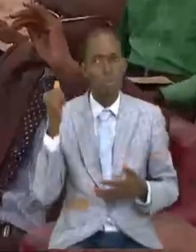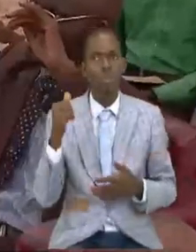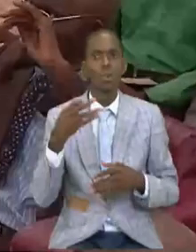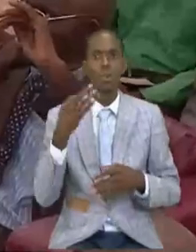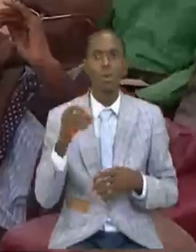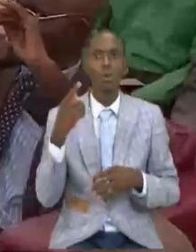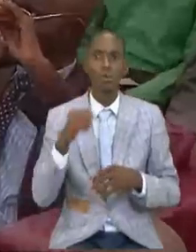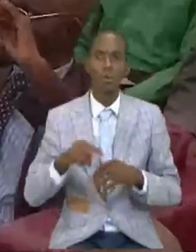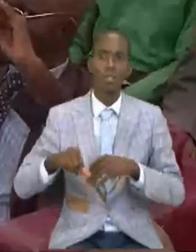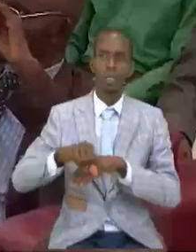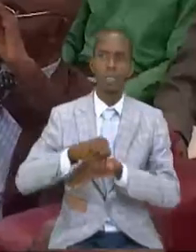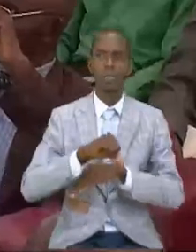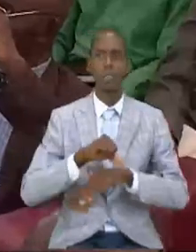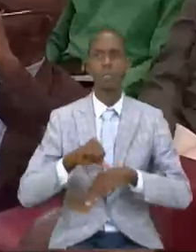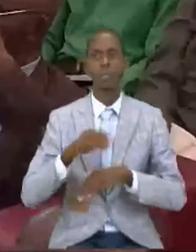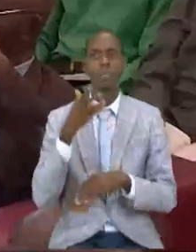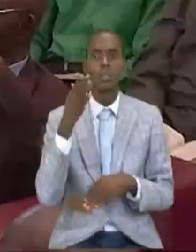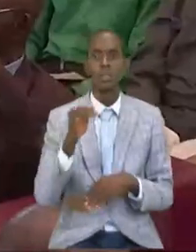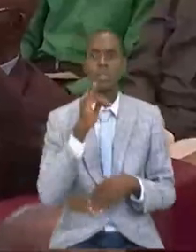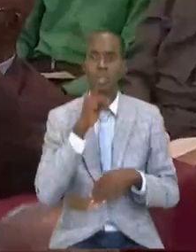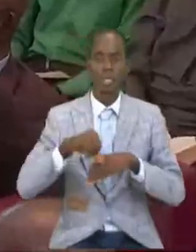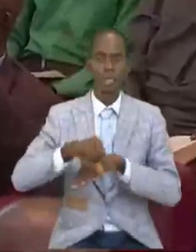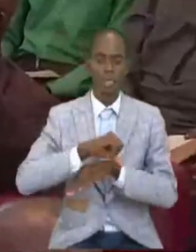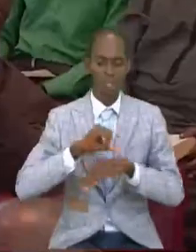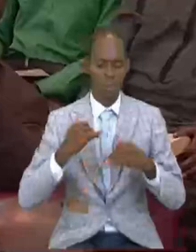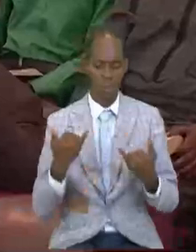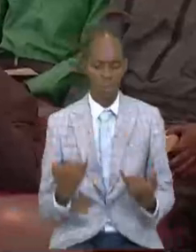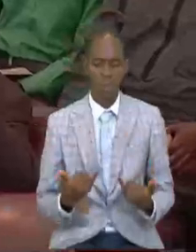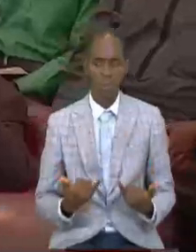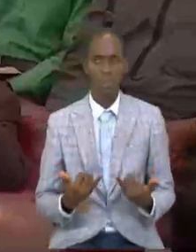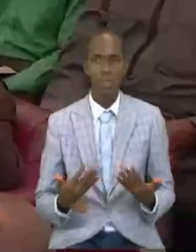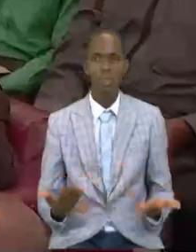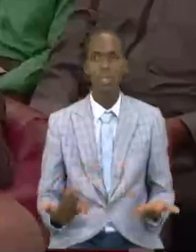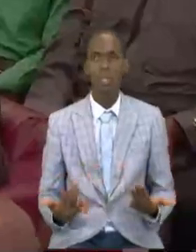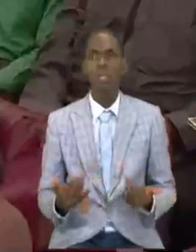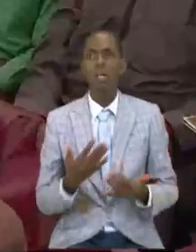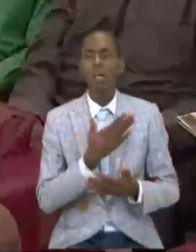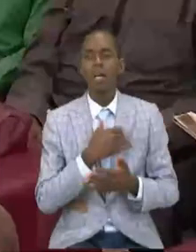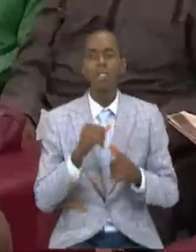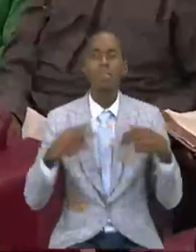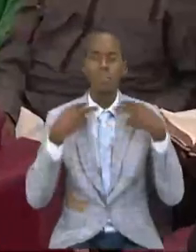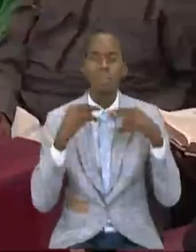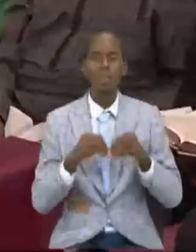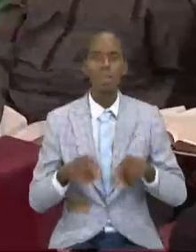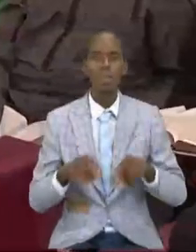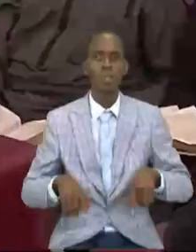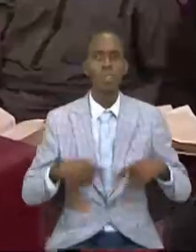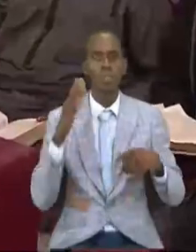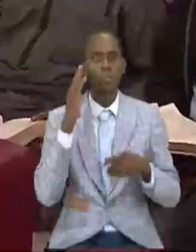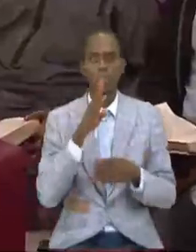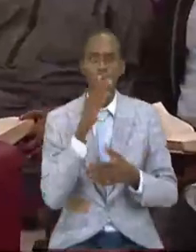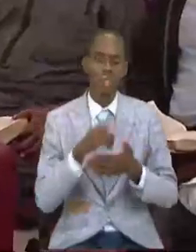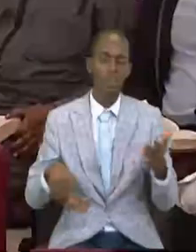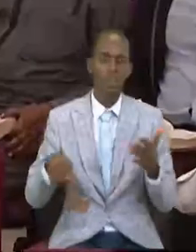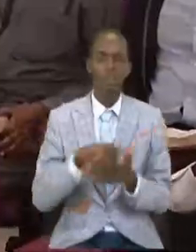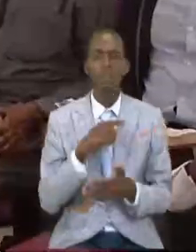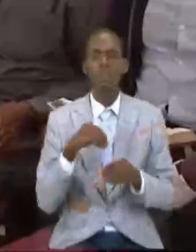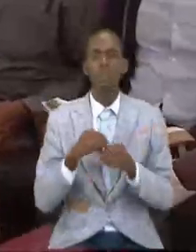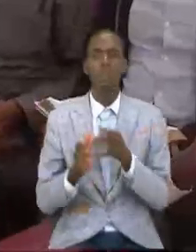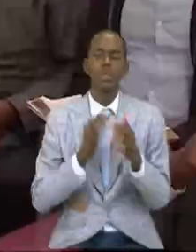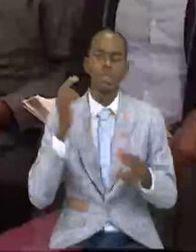et la graisse fera éclater le joug. Il y a l'onction présente ici et toujours dans votre vie est